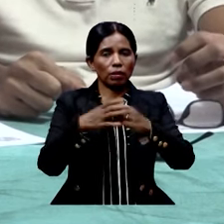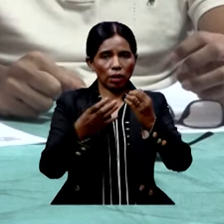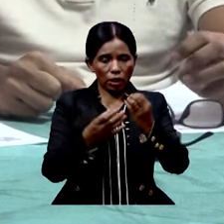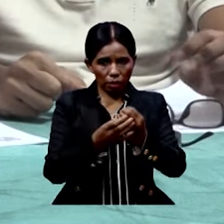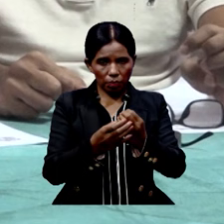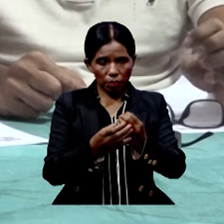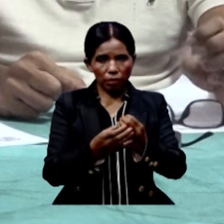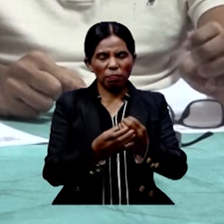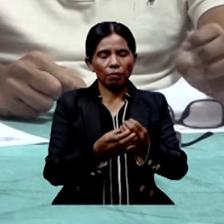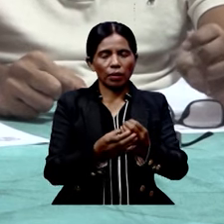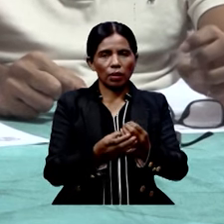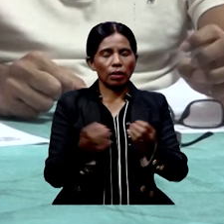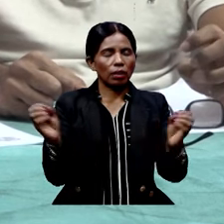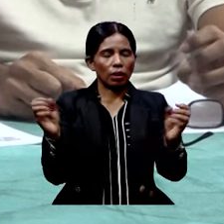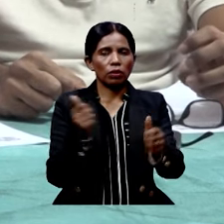nebeka uluk